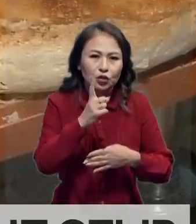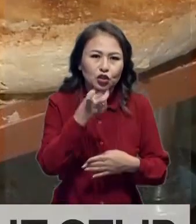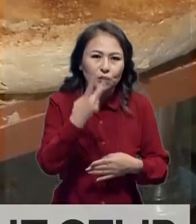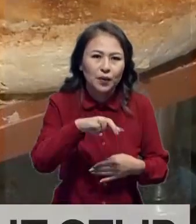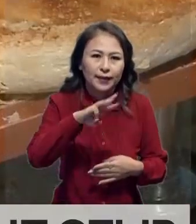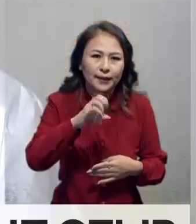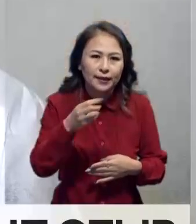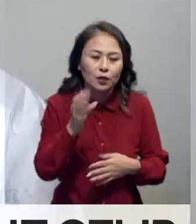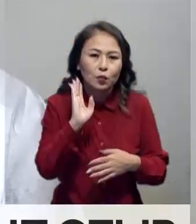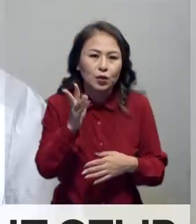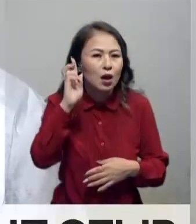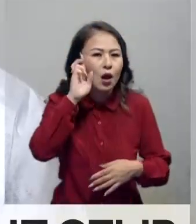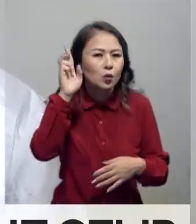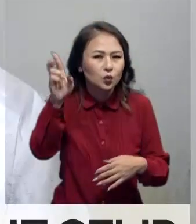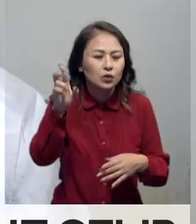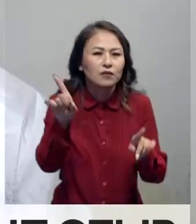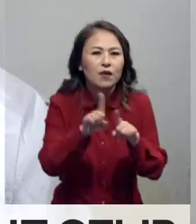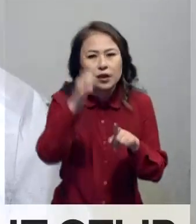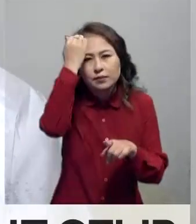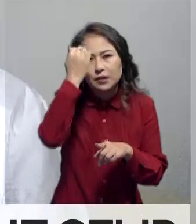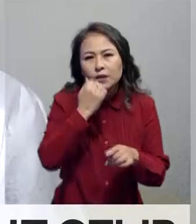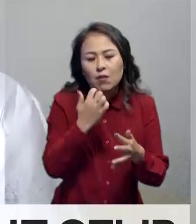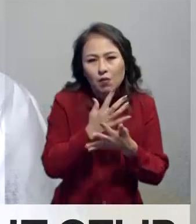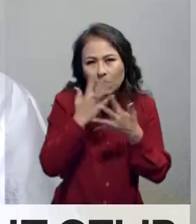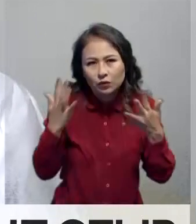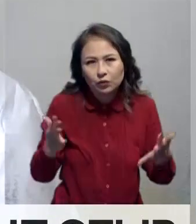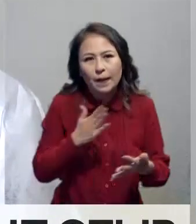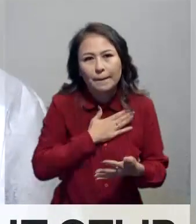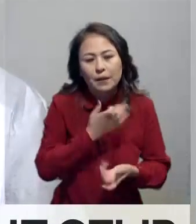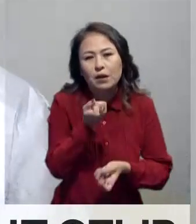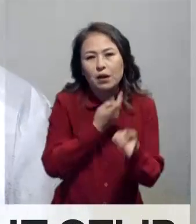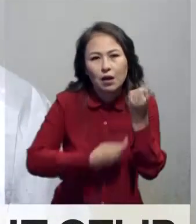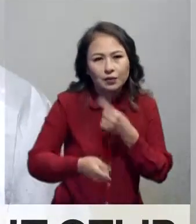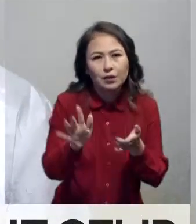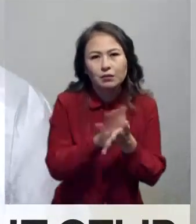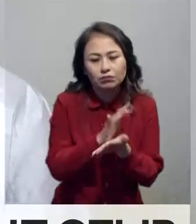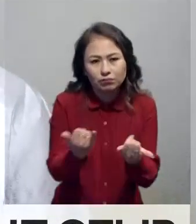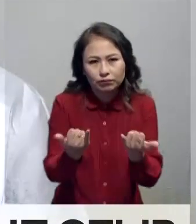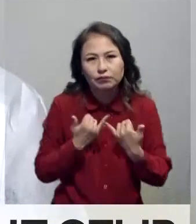теңгеден өткіземіз. Мемлекетке рахметімді айтам. Осылай бізге қайтарымыз грант бергенге.